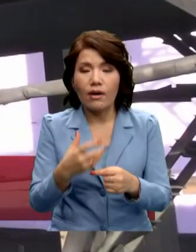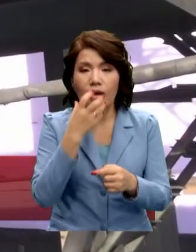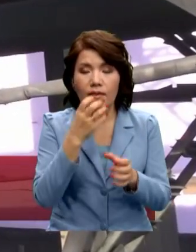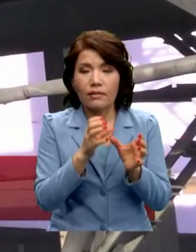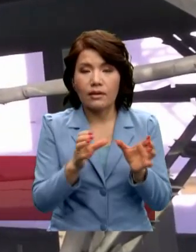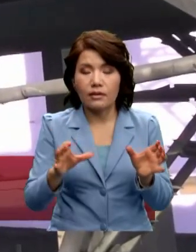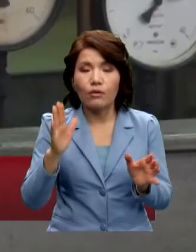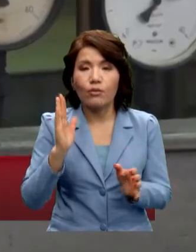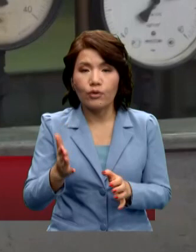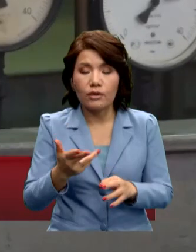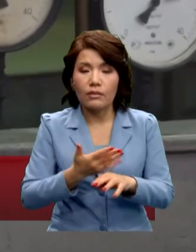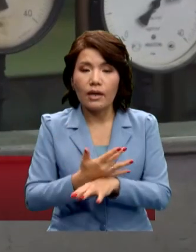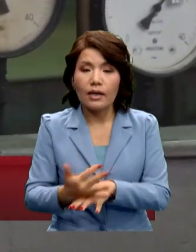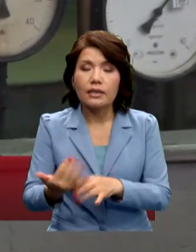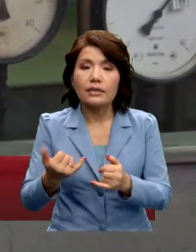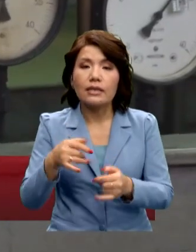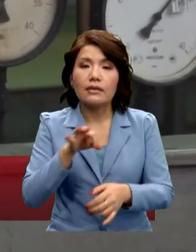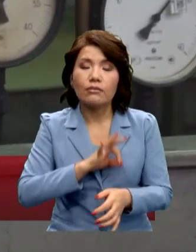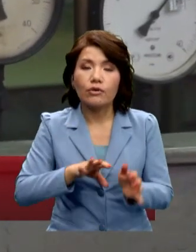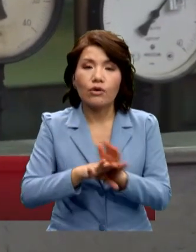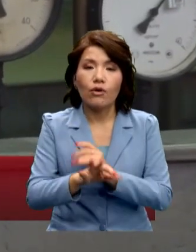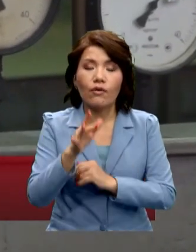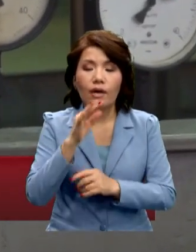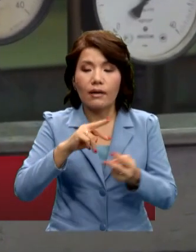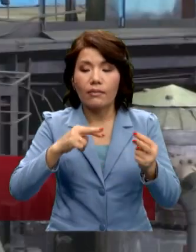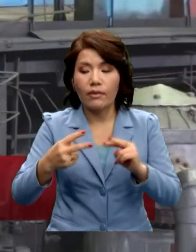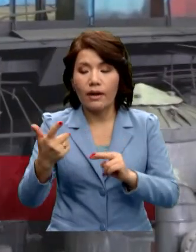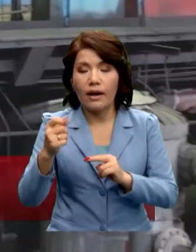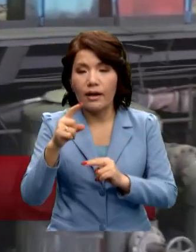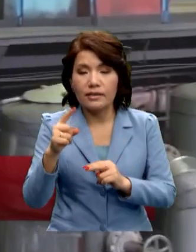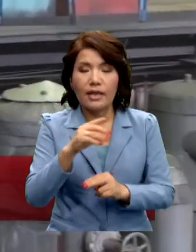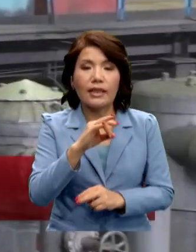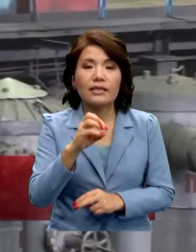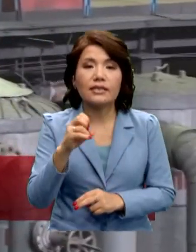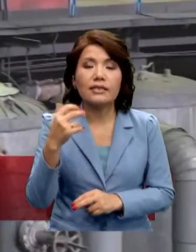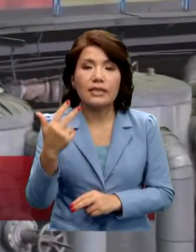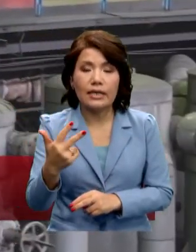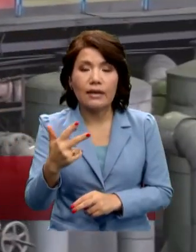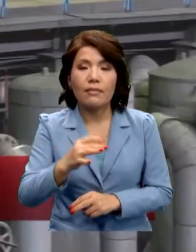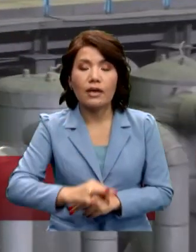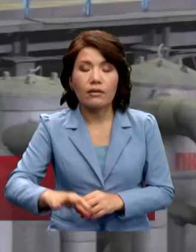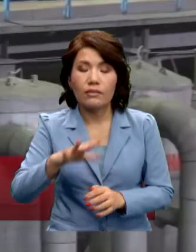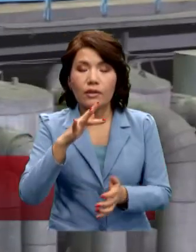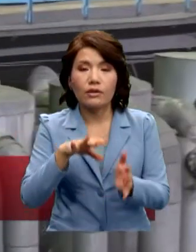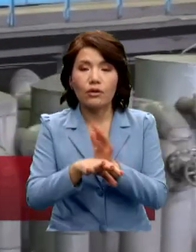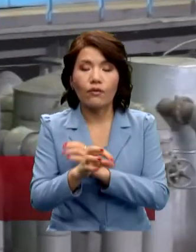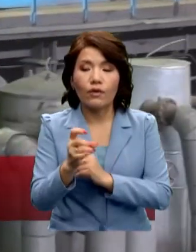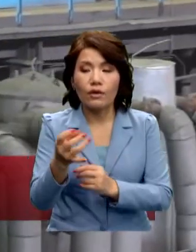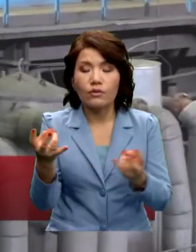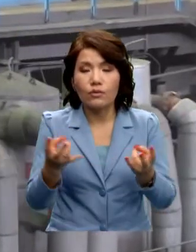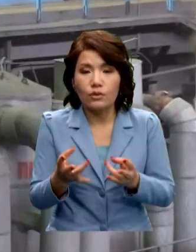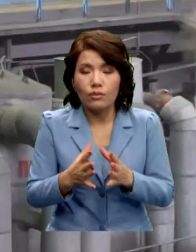сектор. Кстати, уже прорабатывается и вопрос о переводе на газ ТЭЦ-3 в мегаполисе. По предварительным оценкам, на этот проект